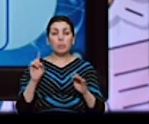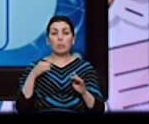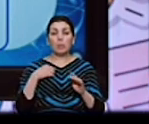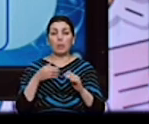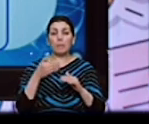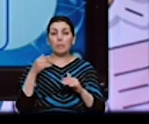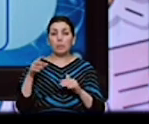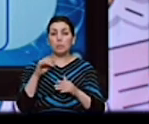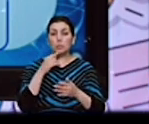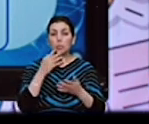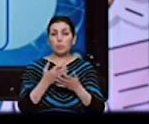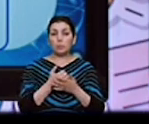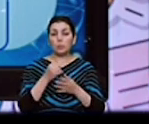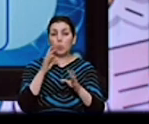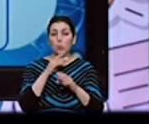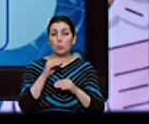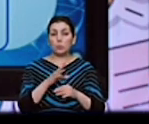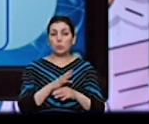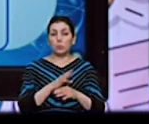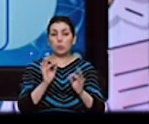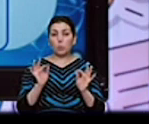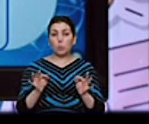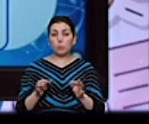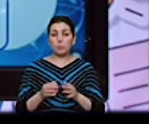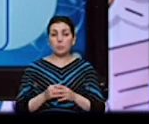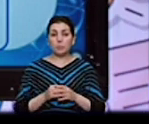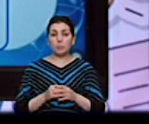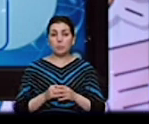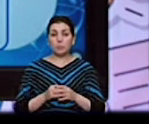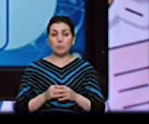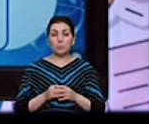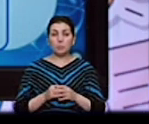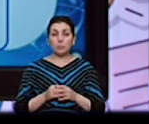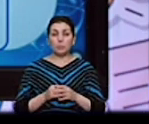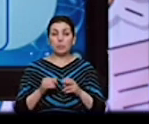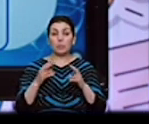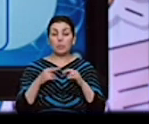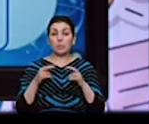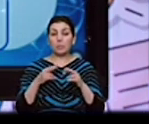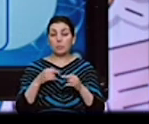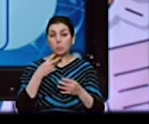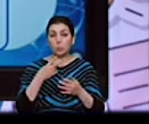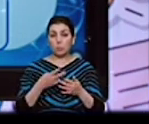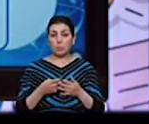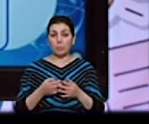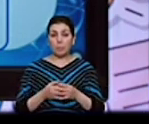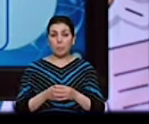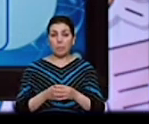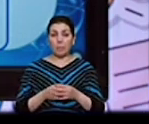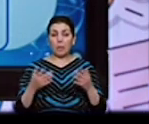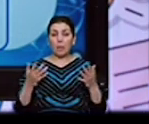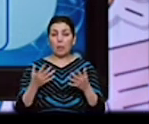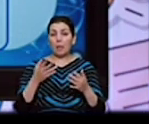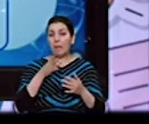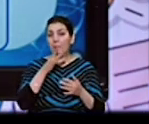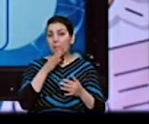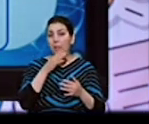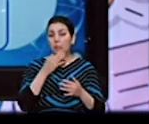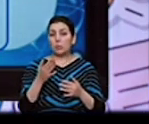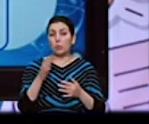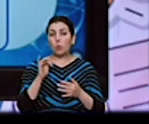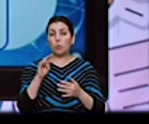mendan avval buni topishga ham ulgurishdi. To'g'rimi? Keling endi tekshirib ko'ramiz. Qanday vaqt